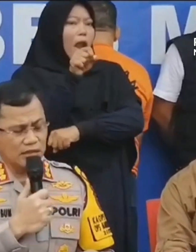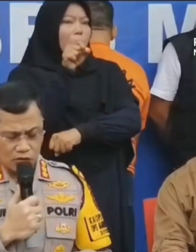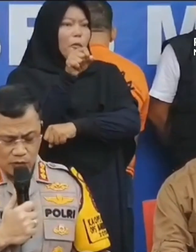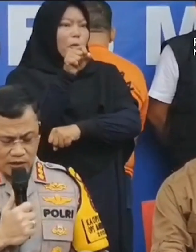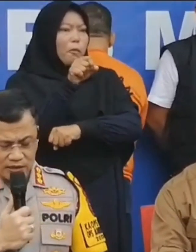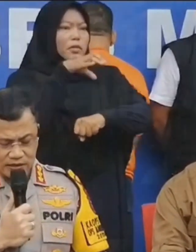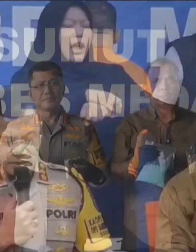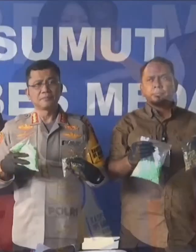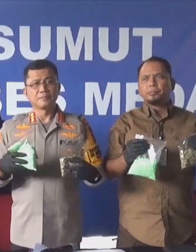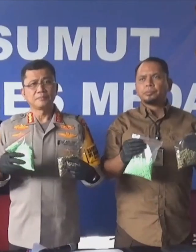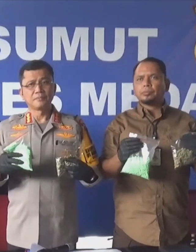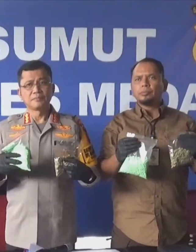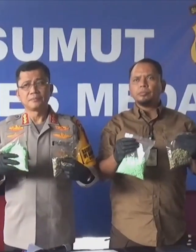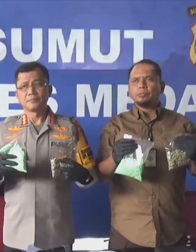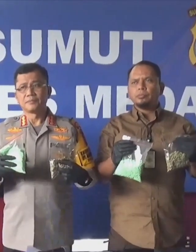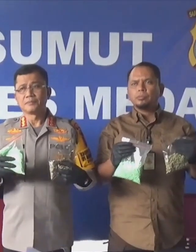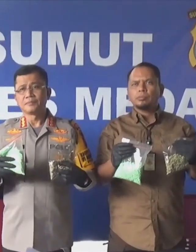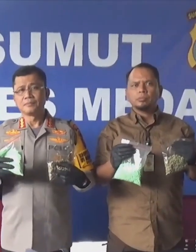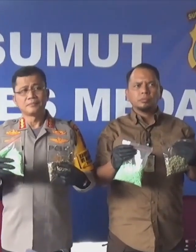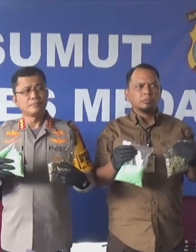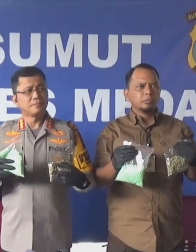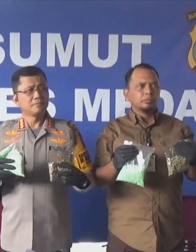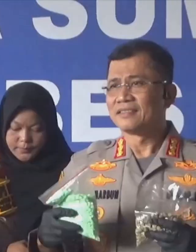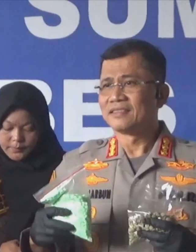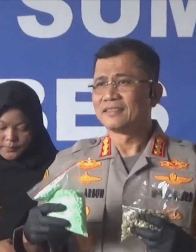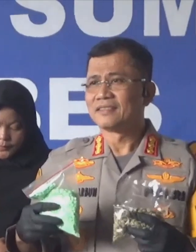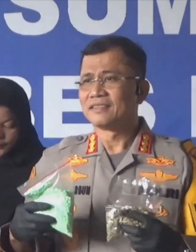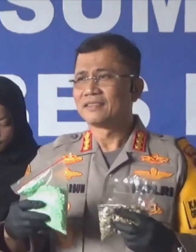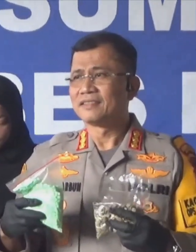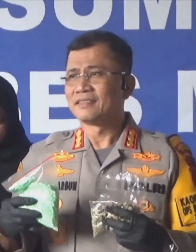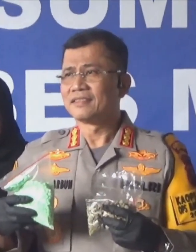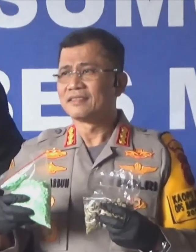narkotika. Dari Medan, Sumatera Utara, Adipa Lapa Harahap melaporkan.